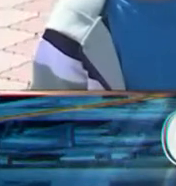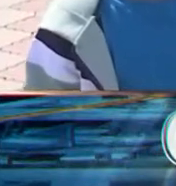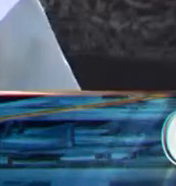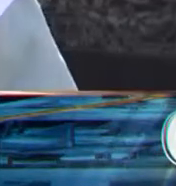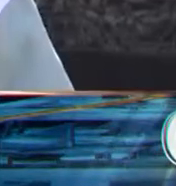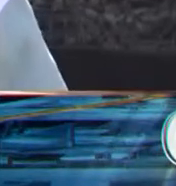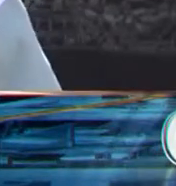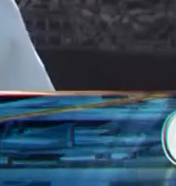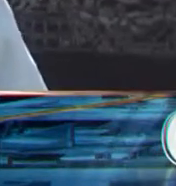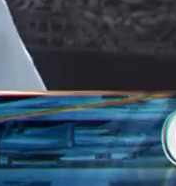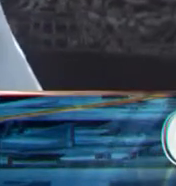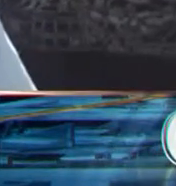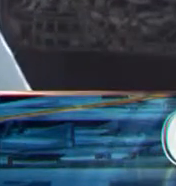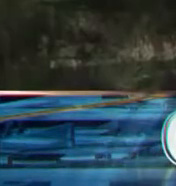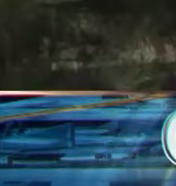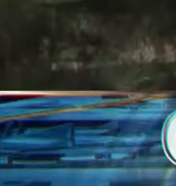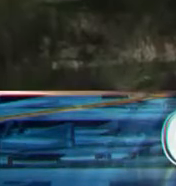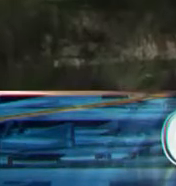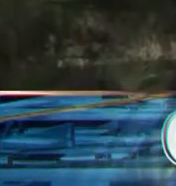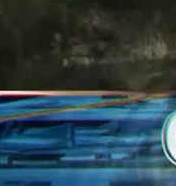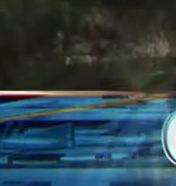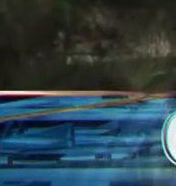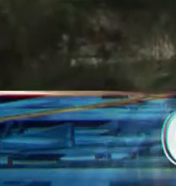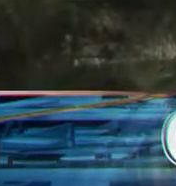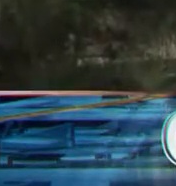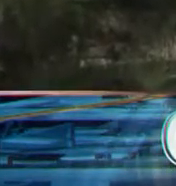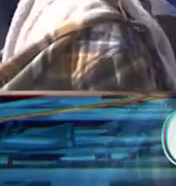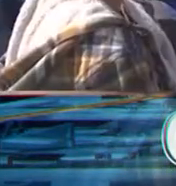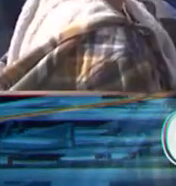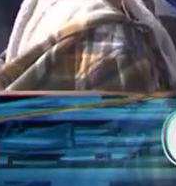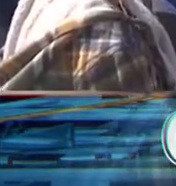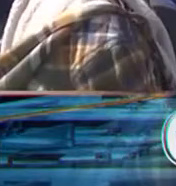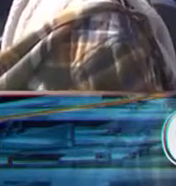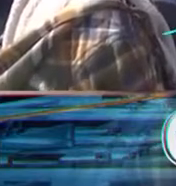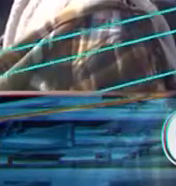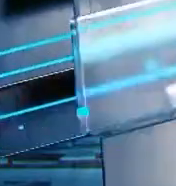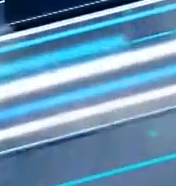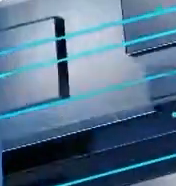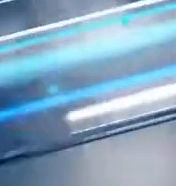«Моя семья – мое богатство». В Алматинской области подвели итоги конкурса в честь Дня семьи.